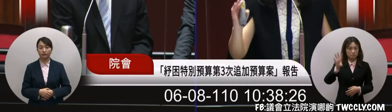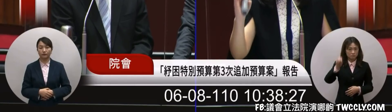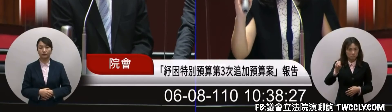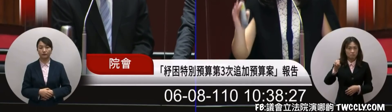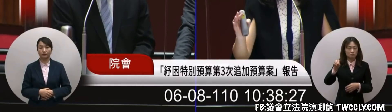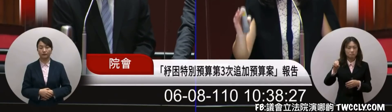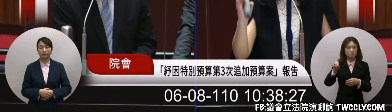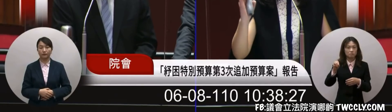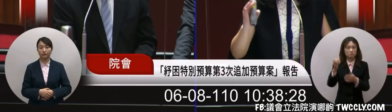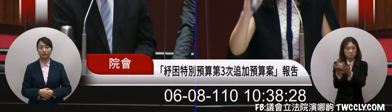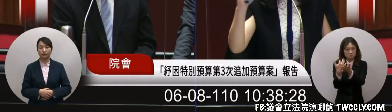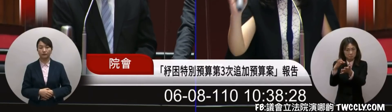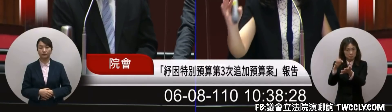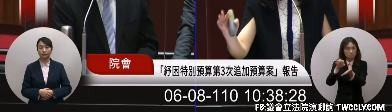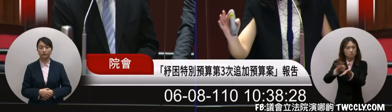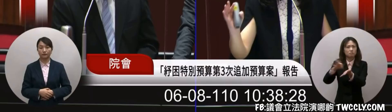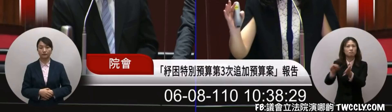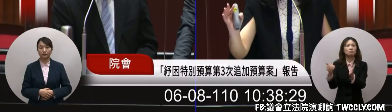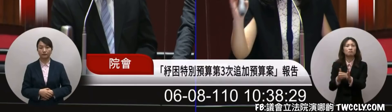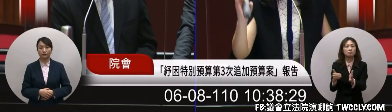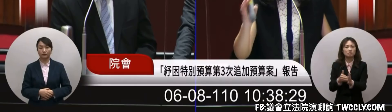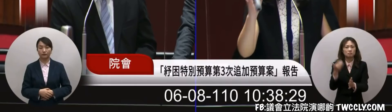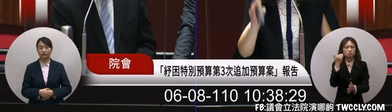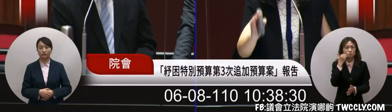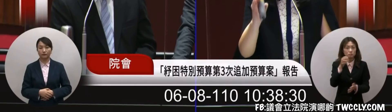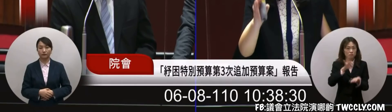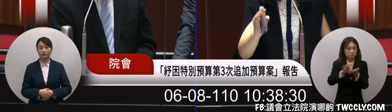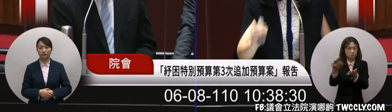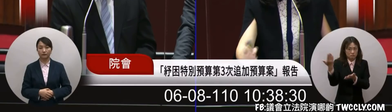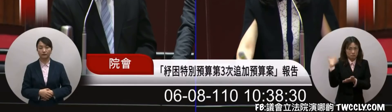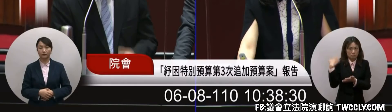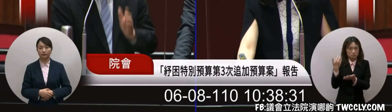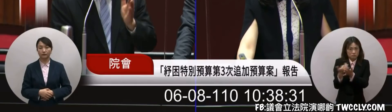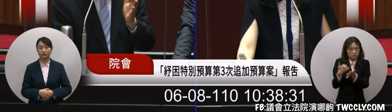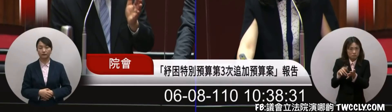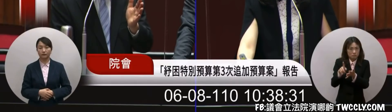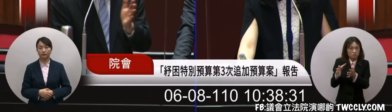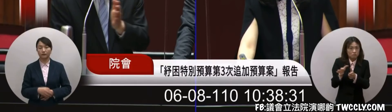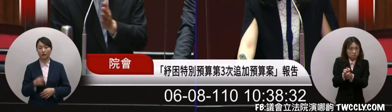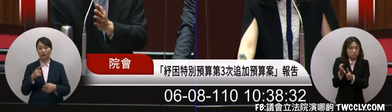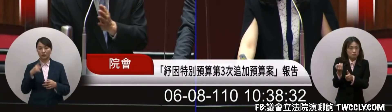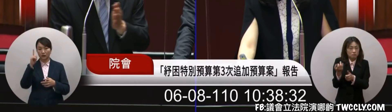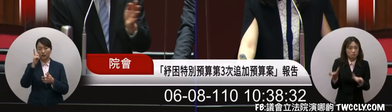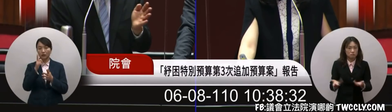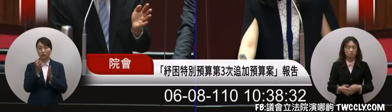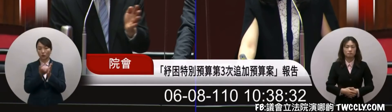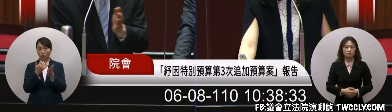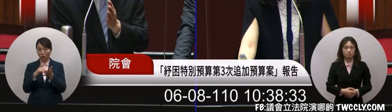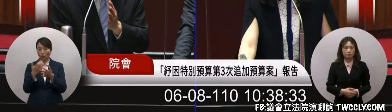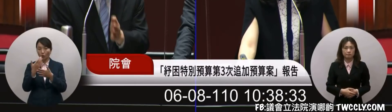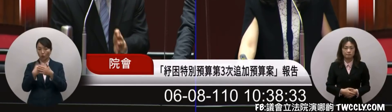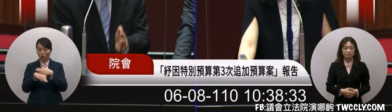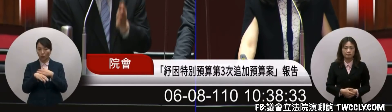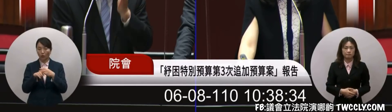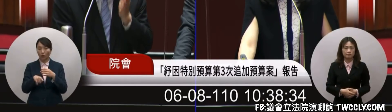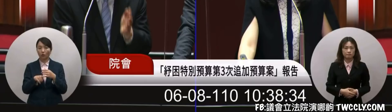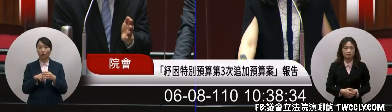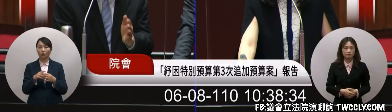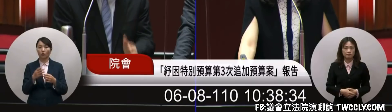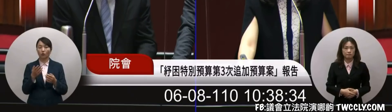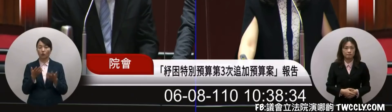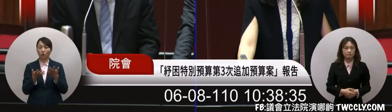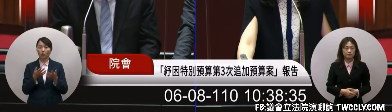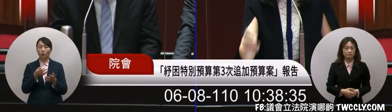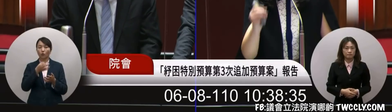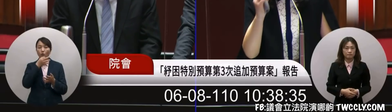了，所以我才问你说，你如果是用上一批预算，你动资的是哪一个部分的项目？ 但上次的预算里面，我们还有